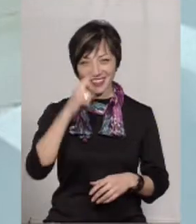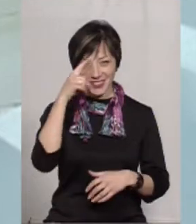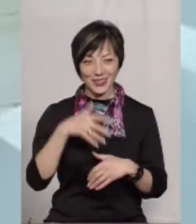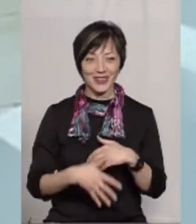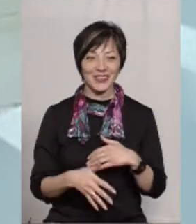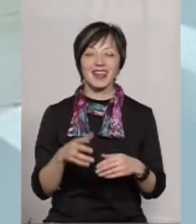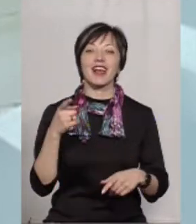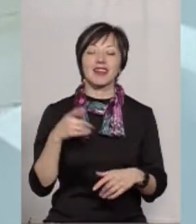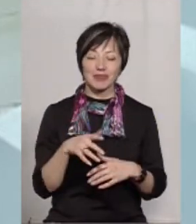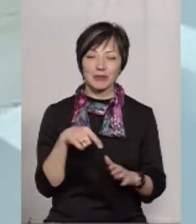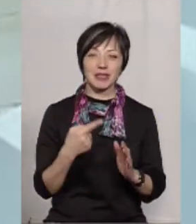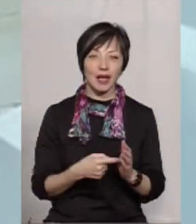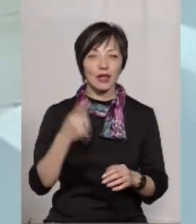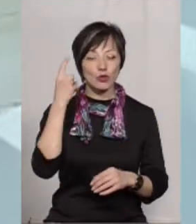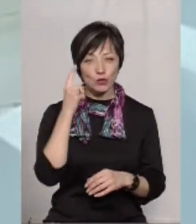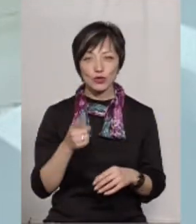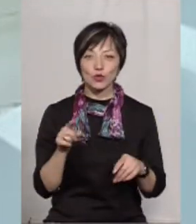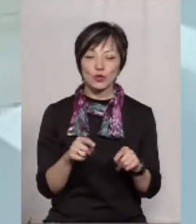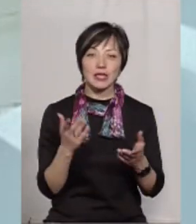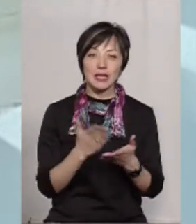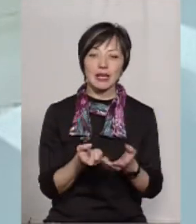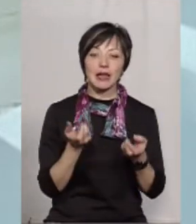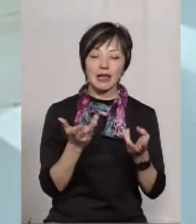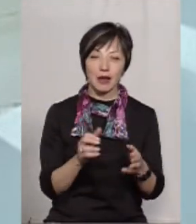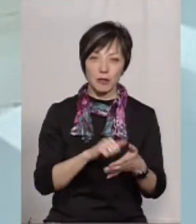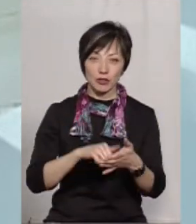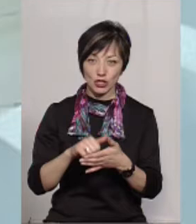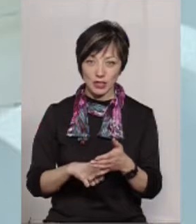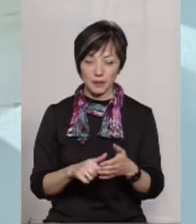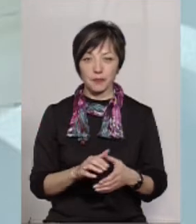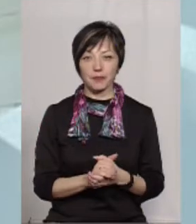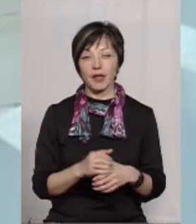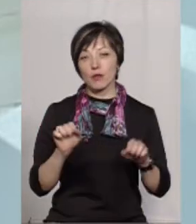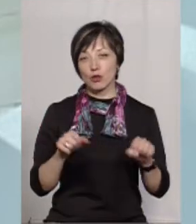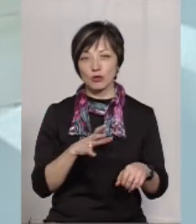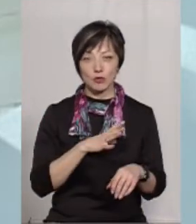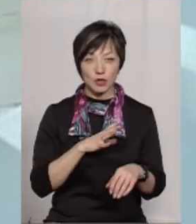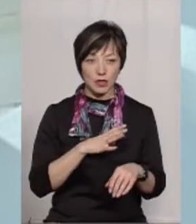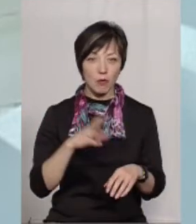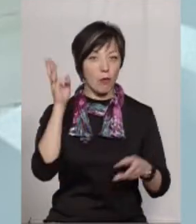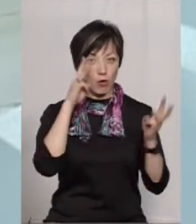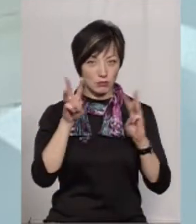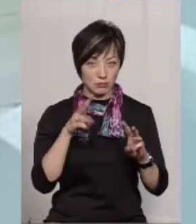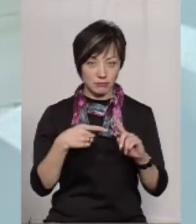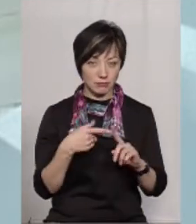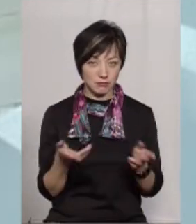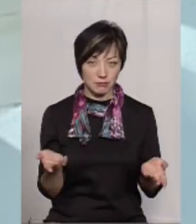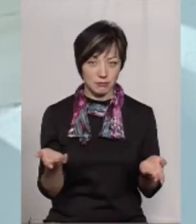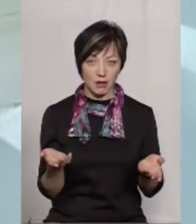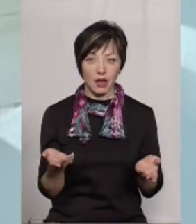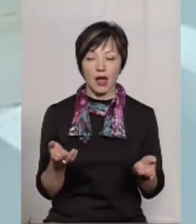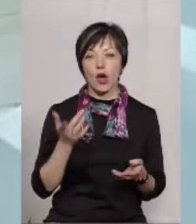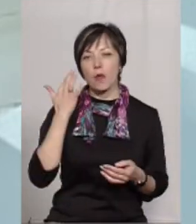Свідомість. Я зрозумів ваше запитання. Так. Я думаю, що тут є кілька може бути об'єктивних причин і суб'єктивних. Це може бути як дань такої моди, так? І щось